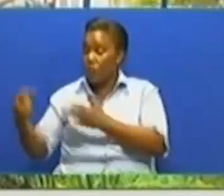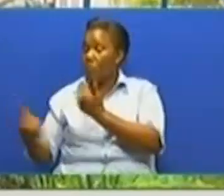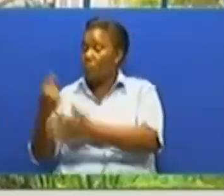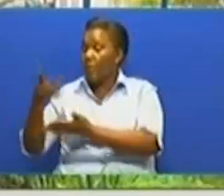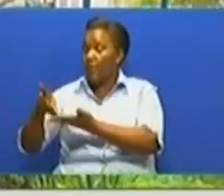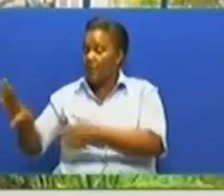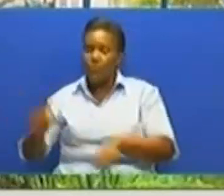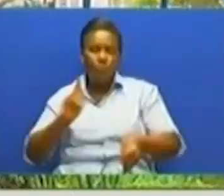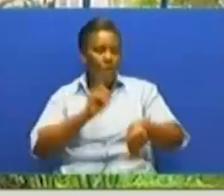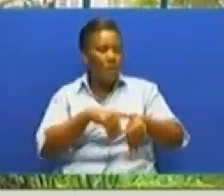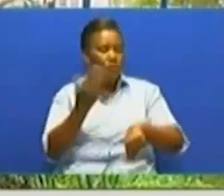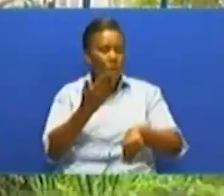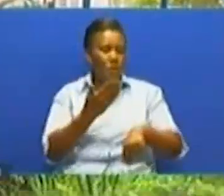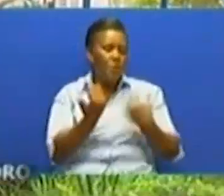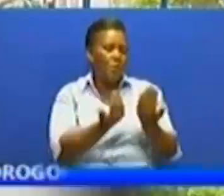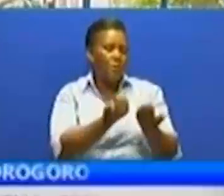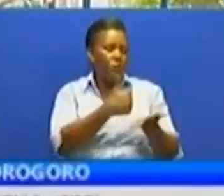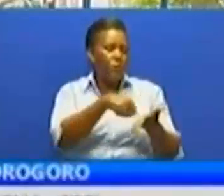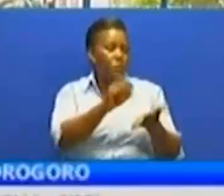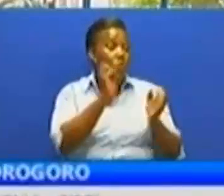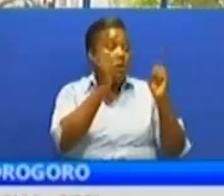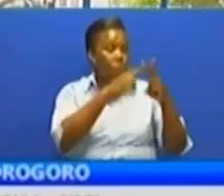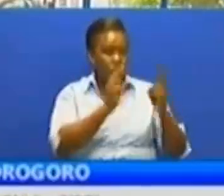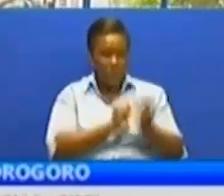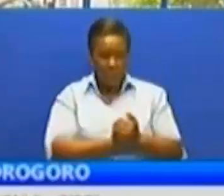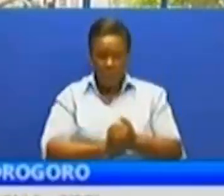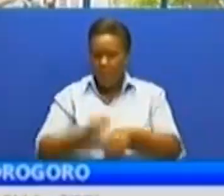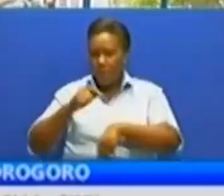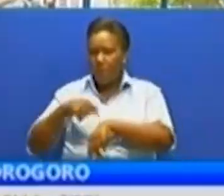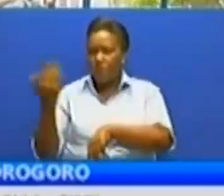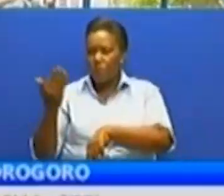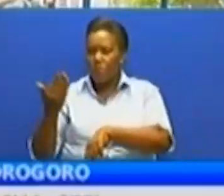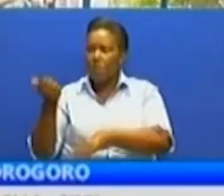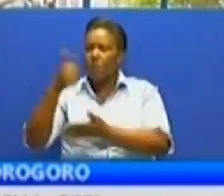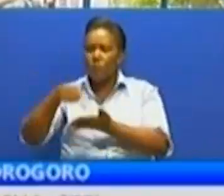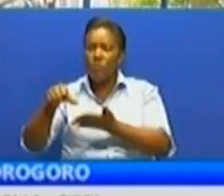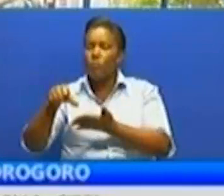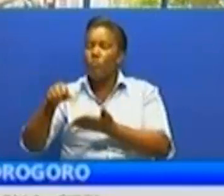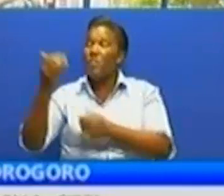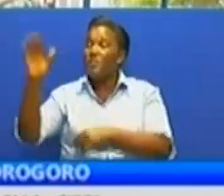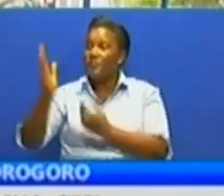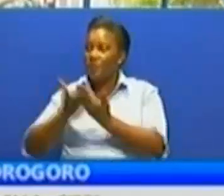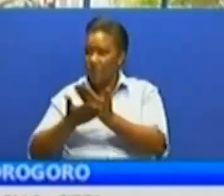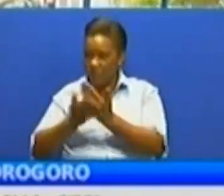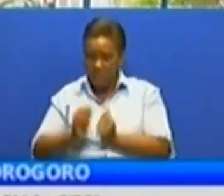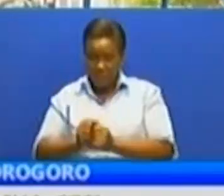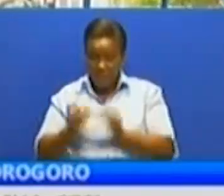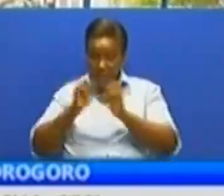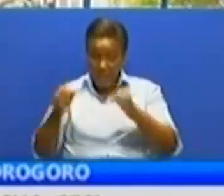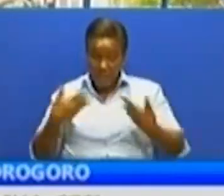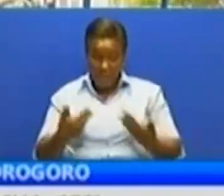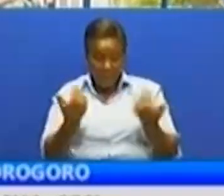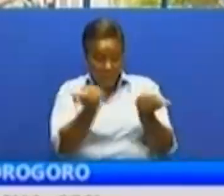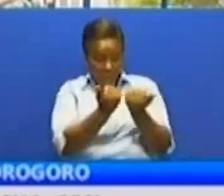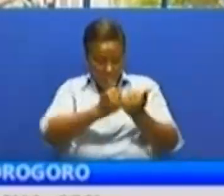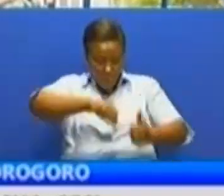au wakati mwingine tulikuwa tunaagiza kutoka Arusha. Ya, wakati mwingine tulikuwa tunaagiza kutoka Iringa. Lakini sasa hivi kwa sababu hii gesi